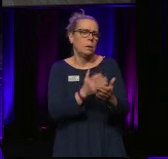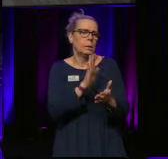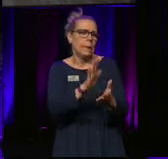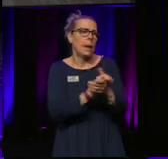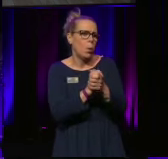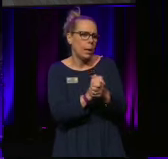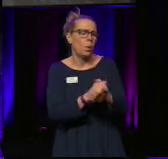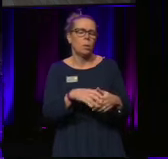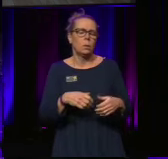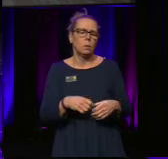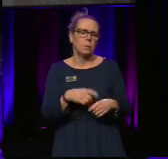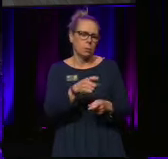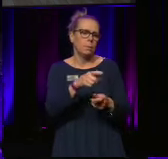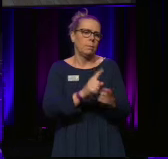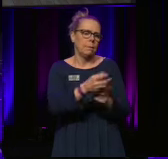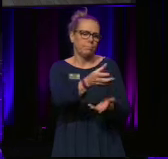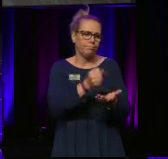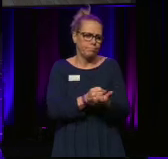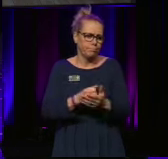domaren som ska tillsättas.